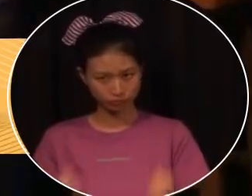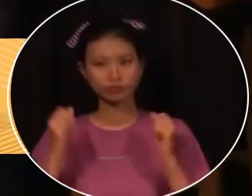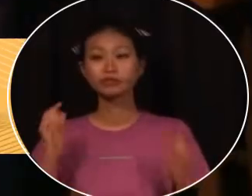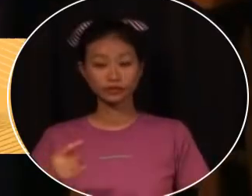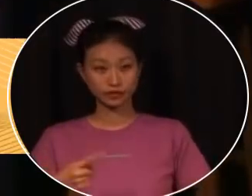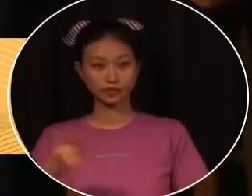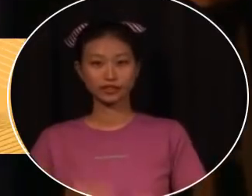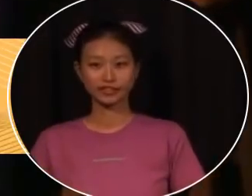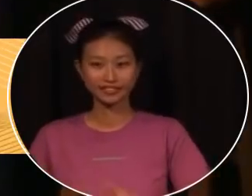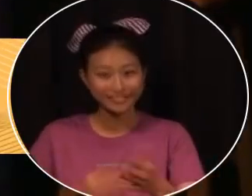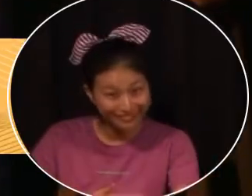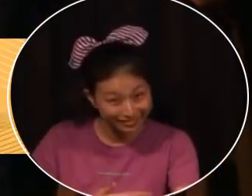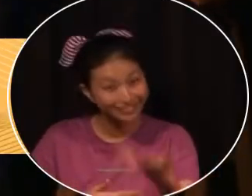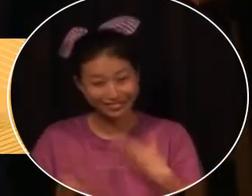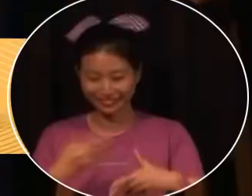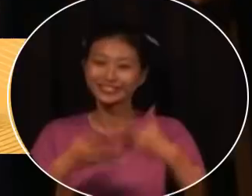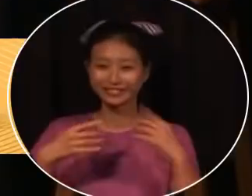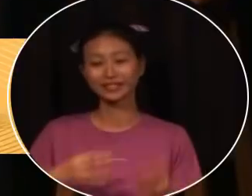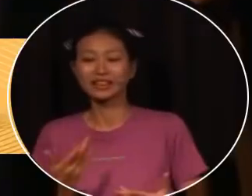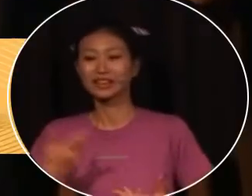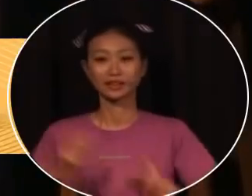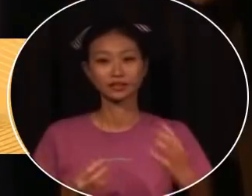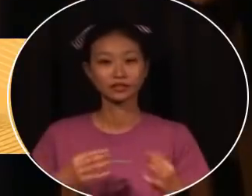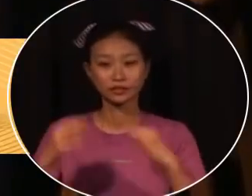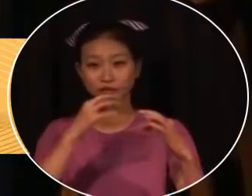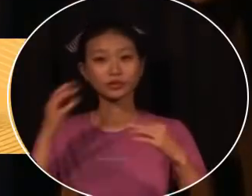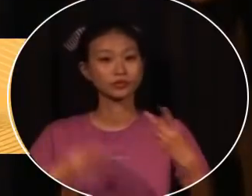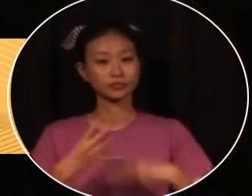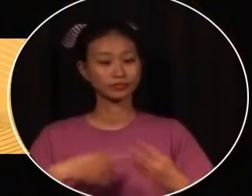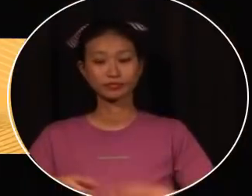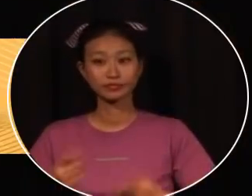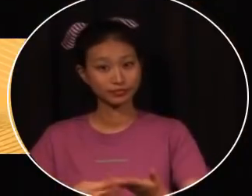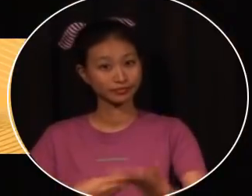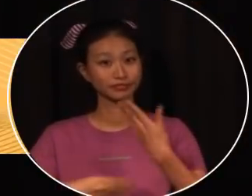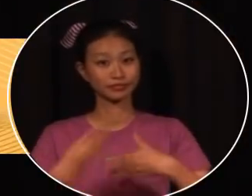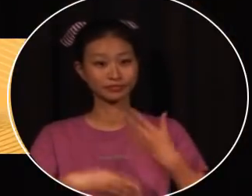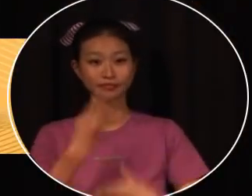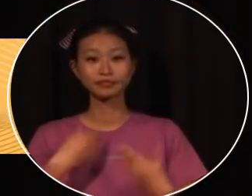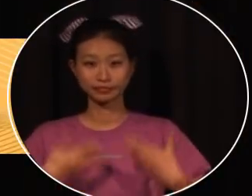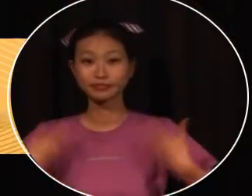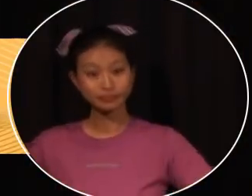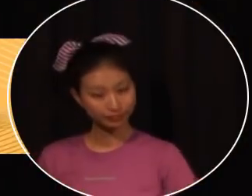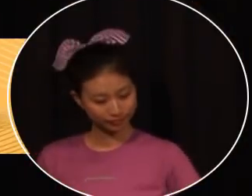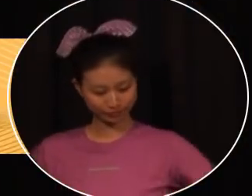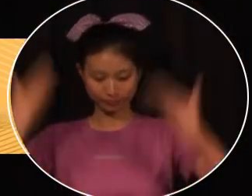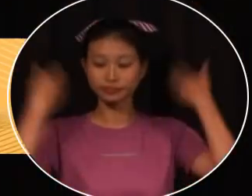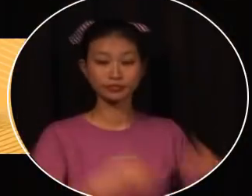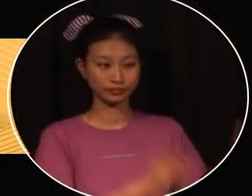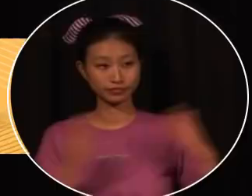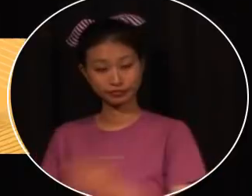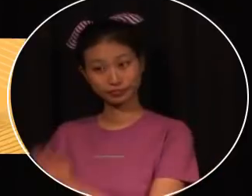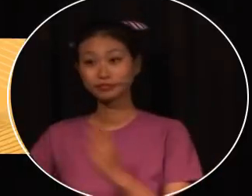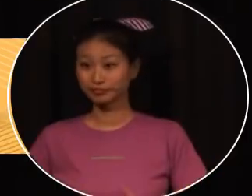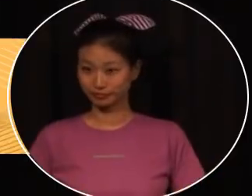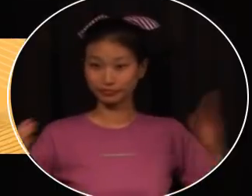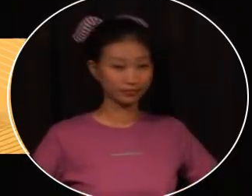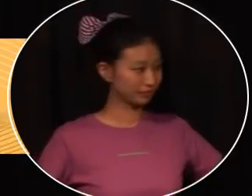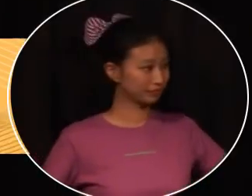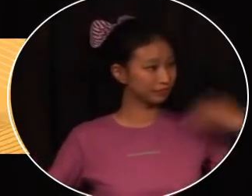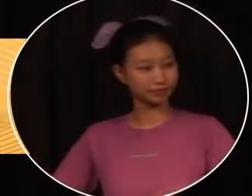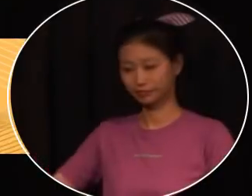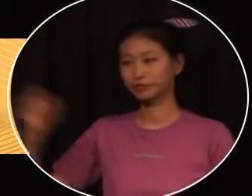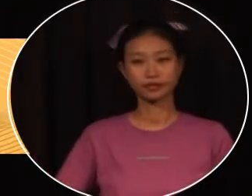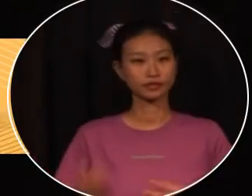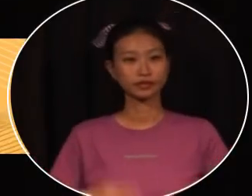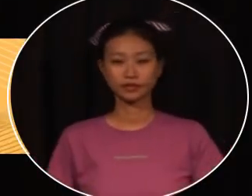家在看到这些候选人的时候，最重要最重要的就是要清楚明白